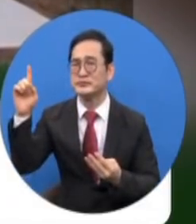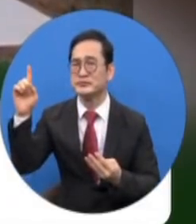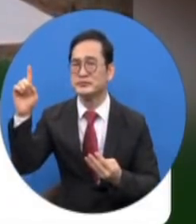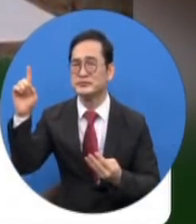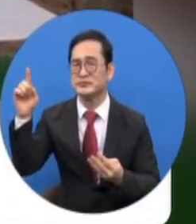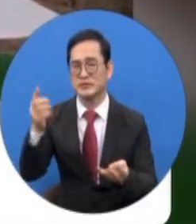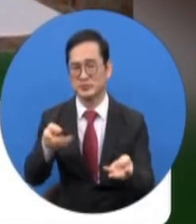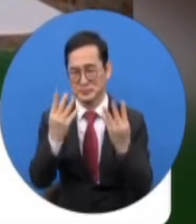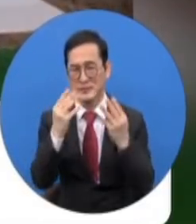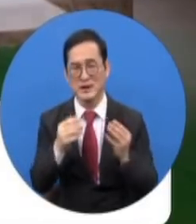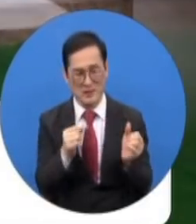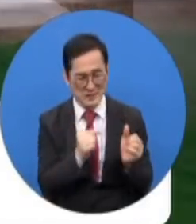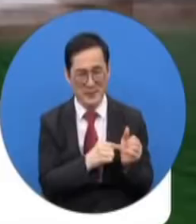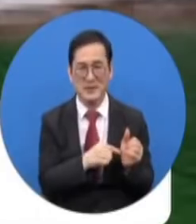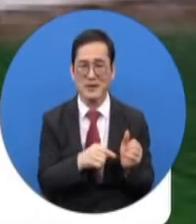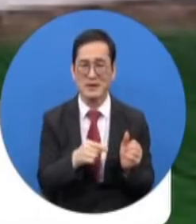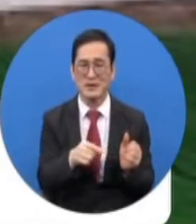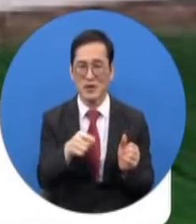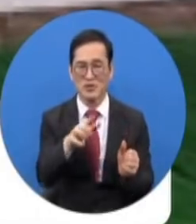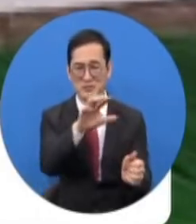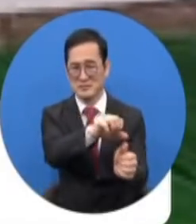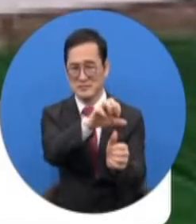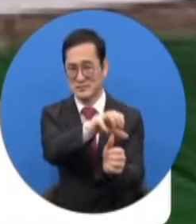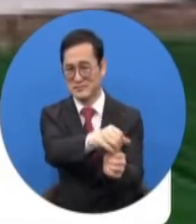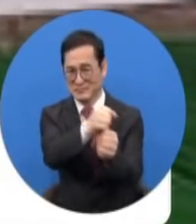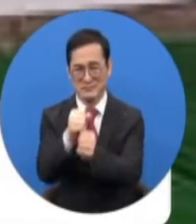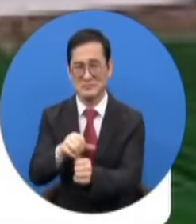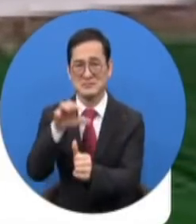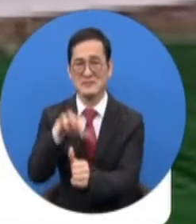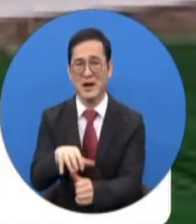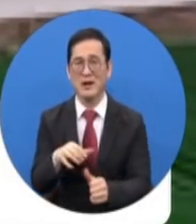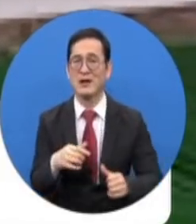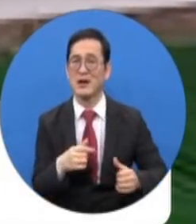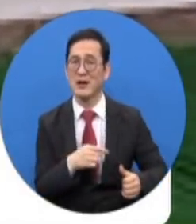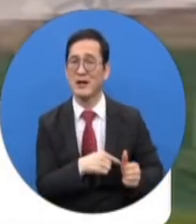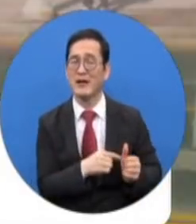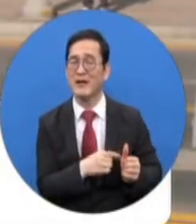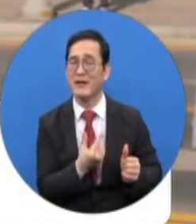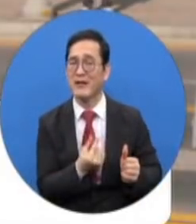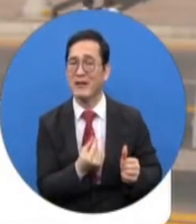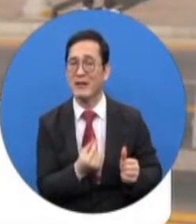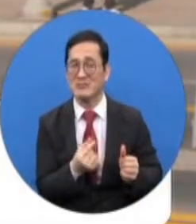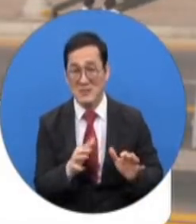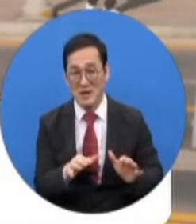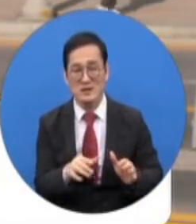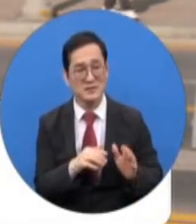당선인 간의 어떤 개인적인 어떤 뭐랄까요 갈등 구도에 대한